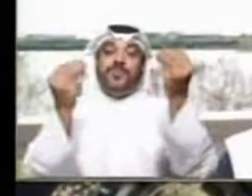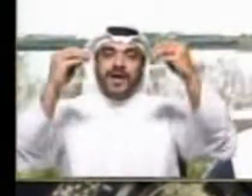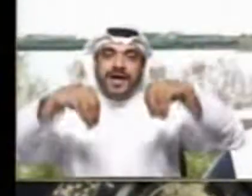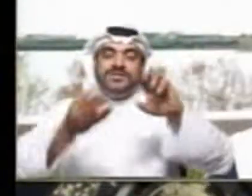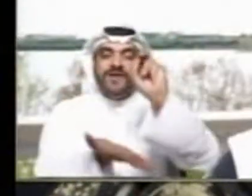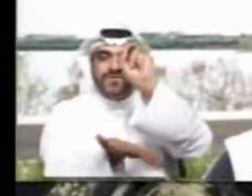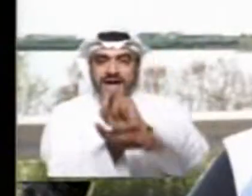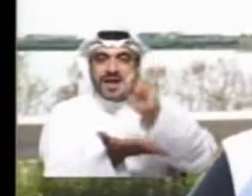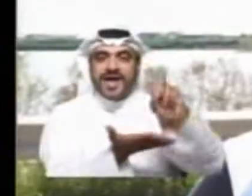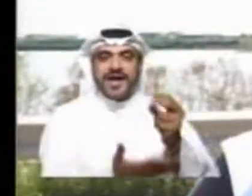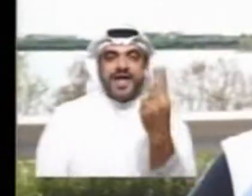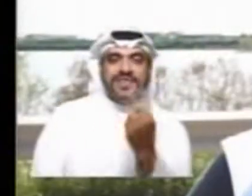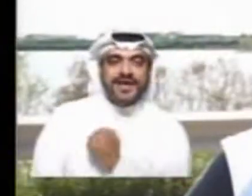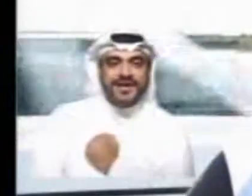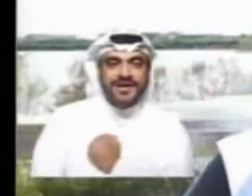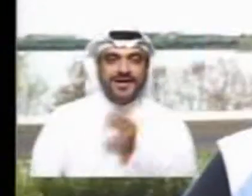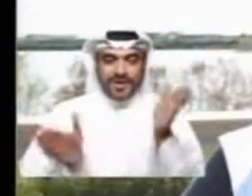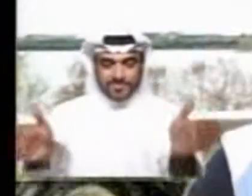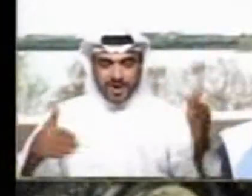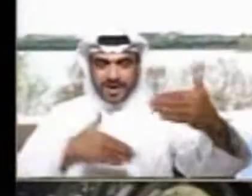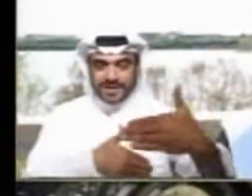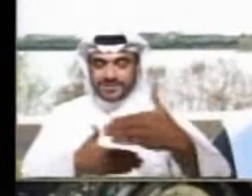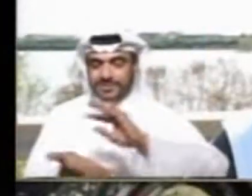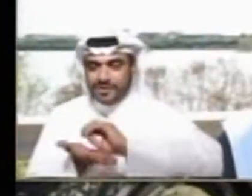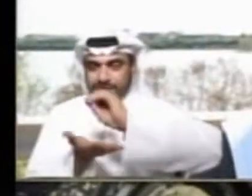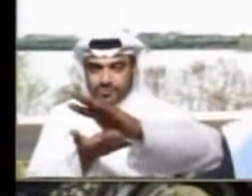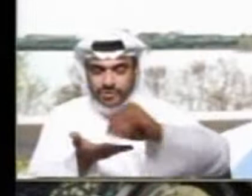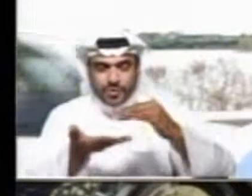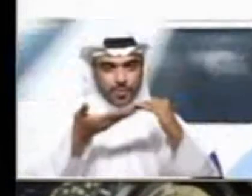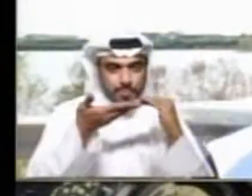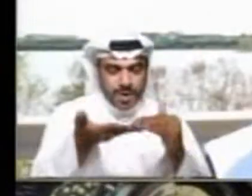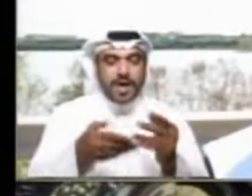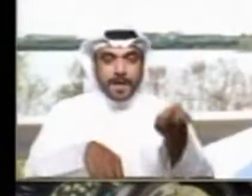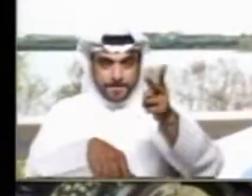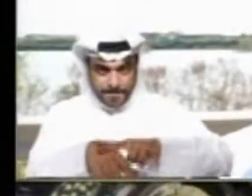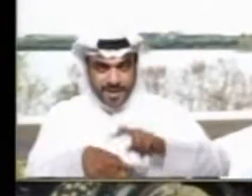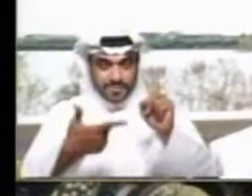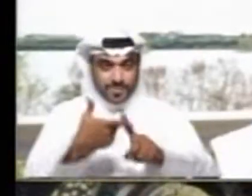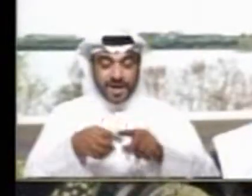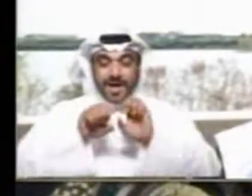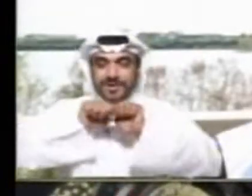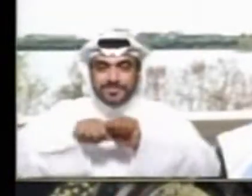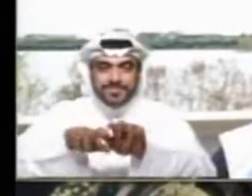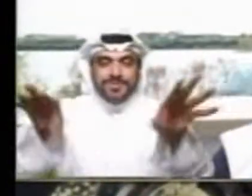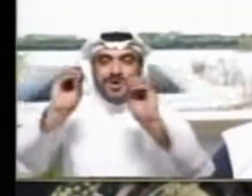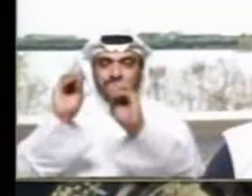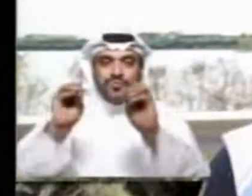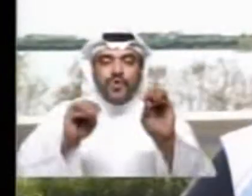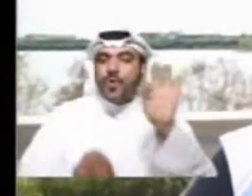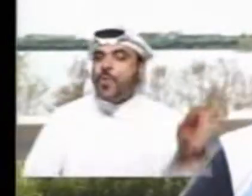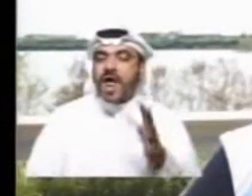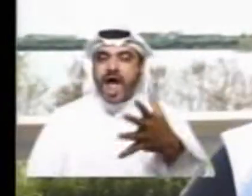قريتين. قمنا اليوم بتوزيع المعونات والمساعدات، وقمنا بإيصال الرسالة الإنسانية إلى